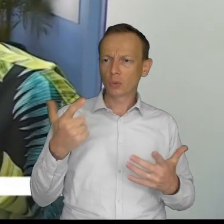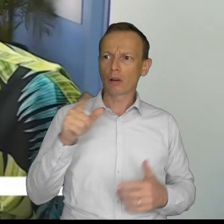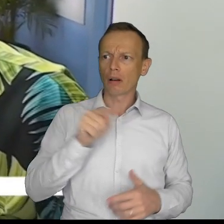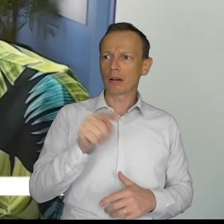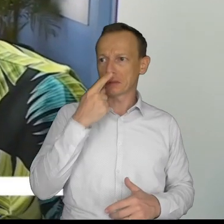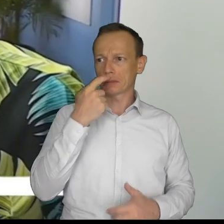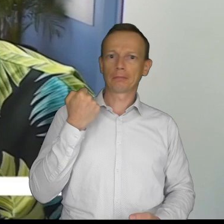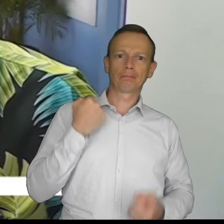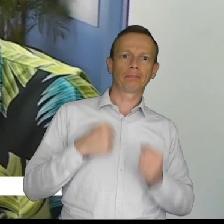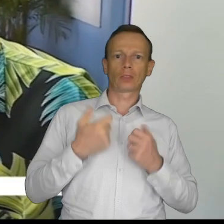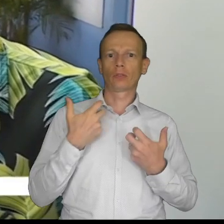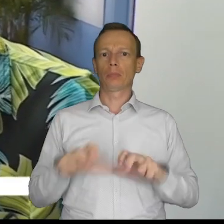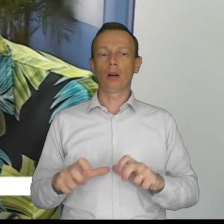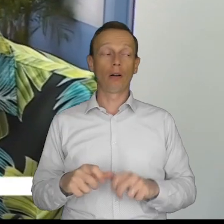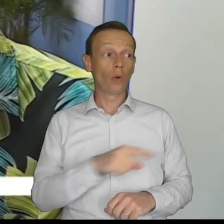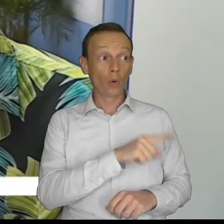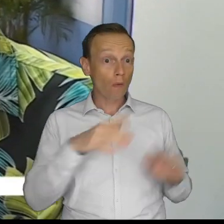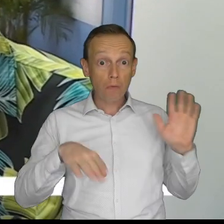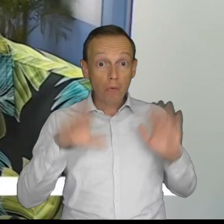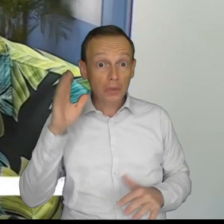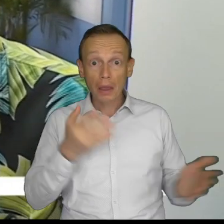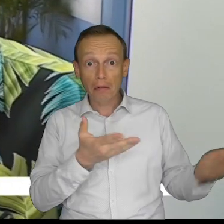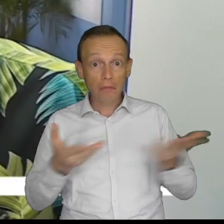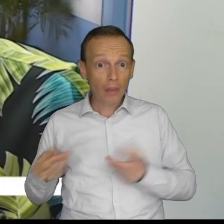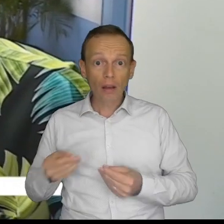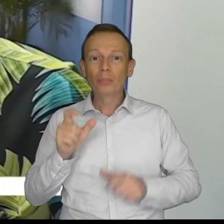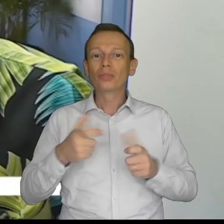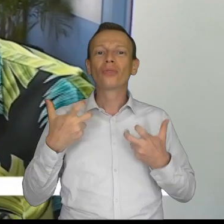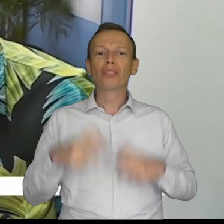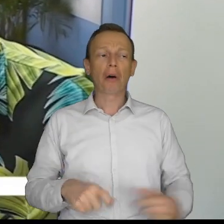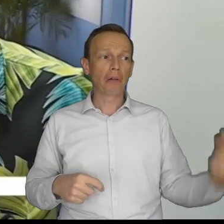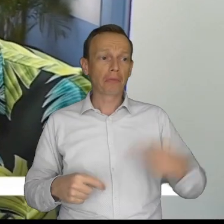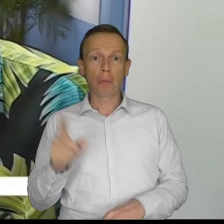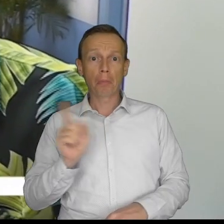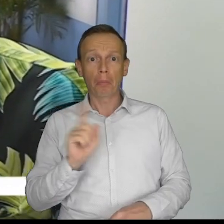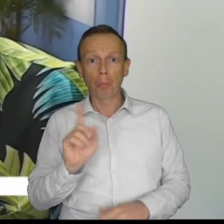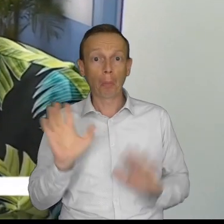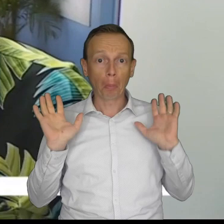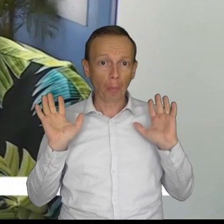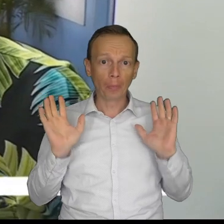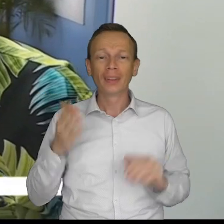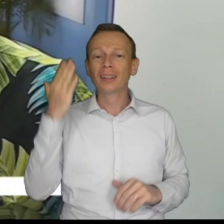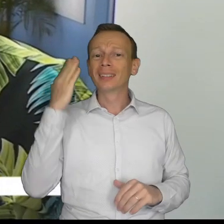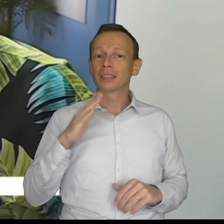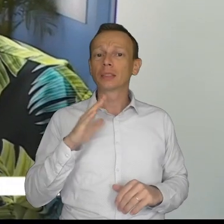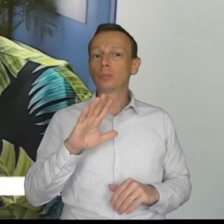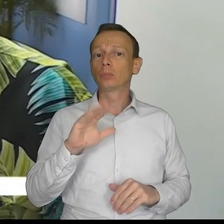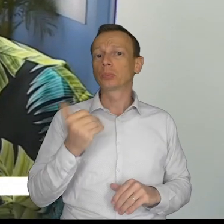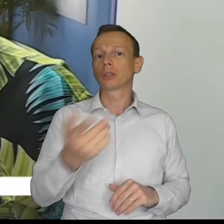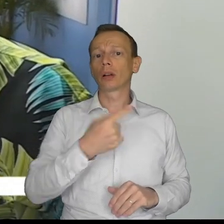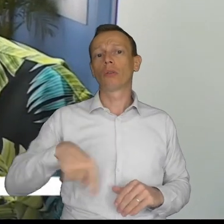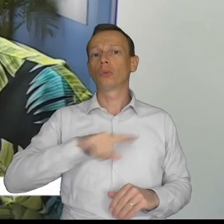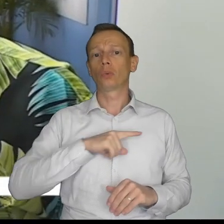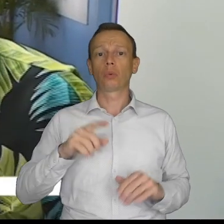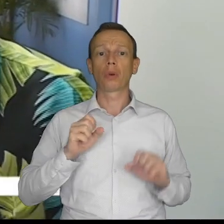que vous sentez qu'il y a des réfractaires? Tous ceux qui sont là sont volontaires, bien évidemment. Les réfractaires ne viennent pas et ne viendront pas. Mais vous savez, c'est une des